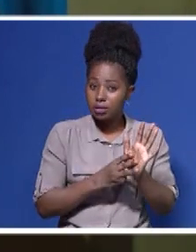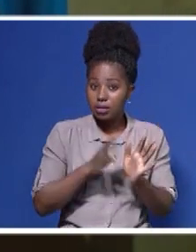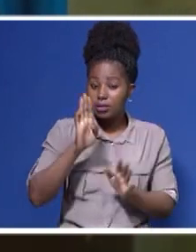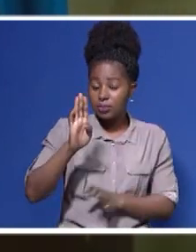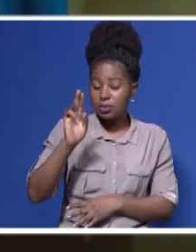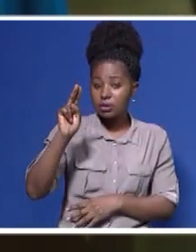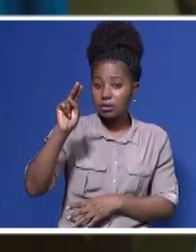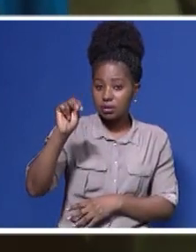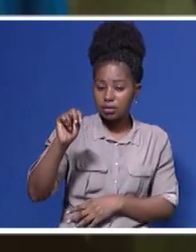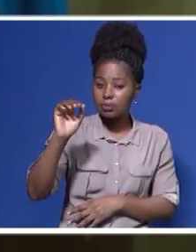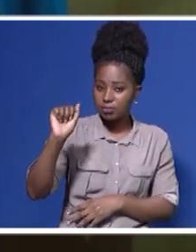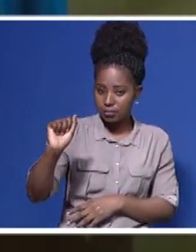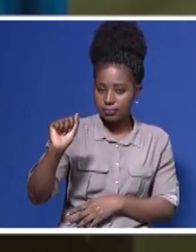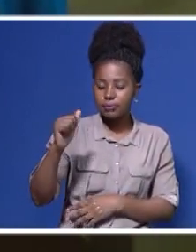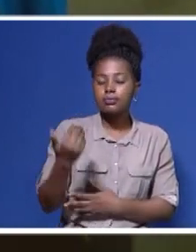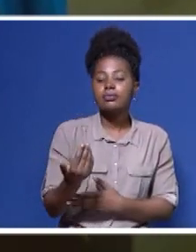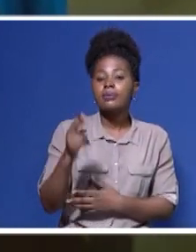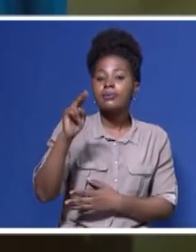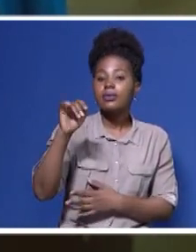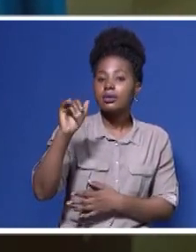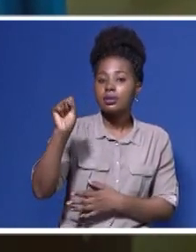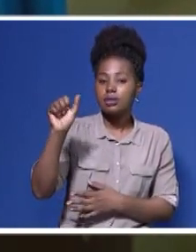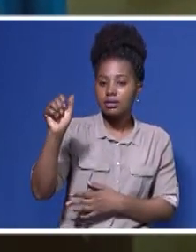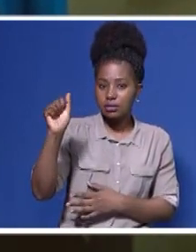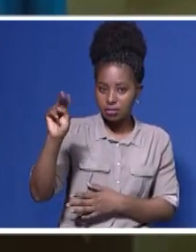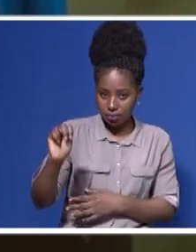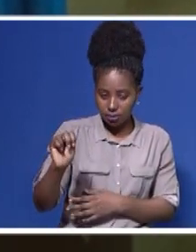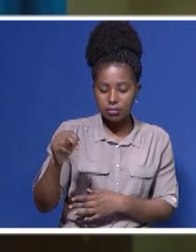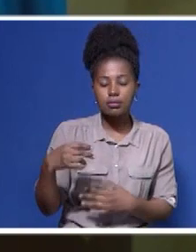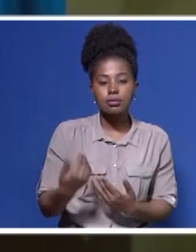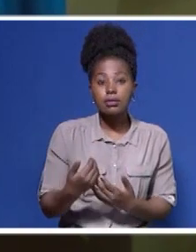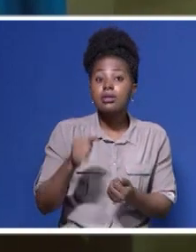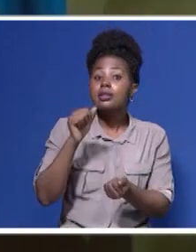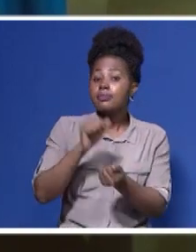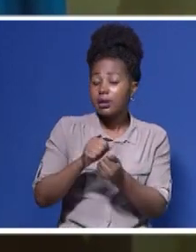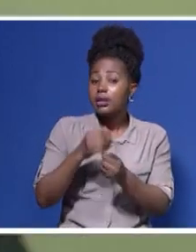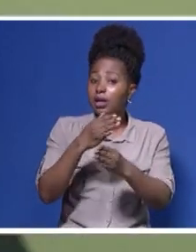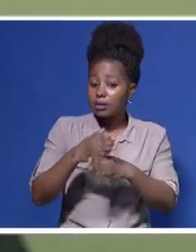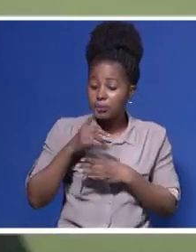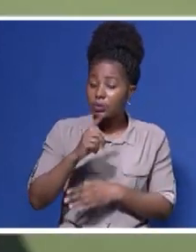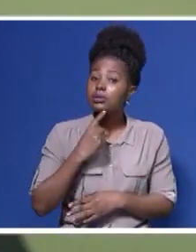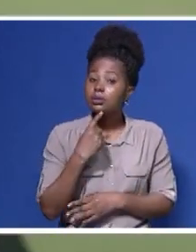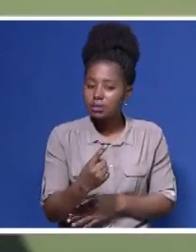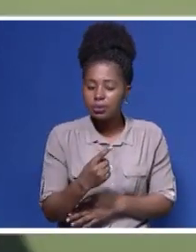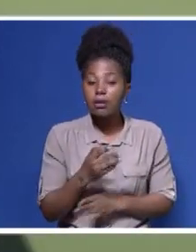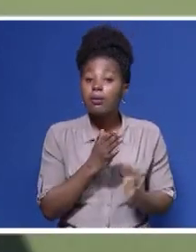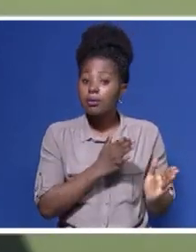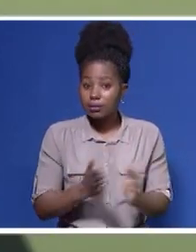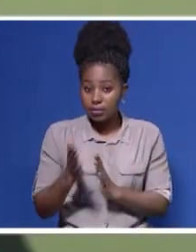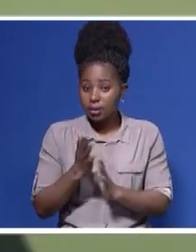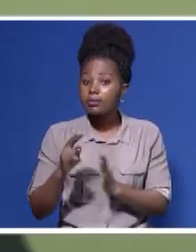BAN Nissan Hardboard mali ya kampuni hiyo tajwa walipanga njama